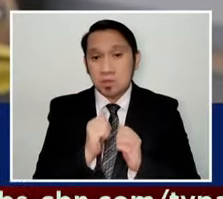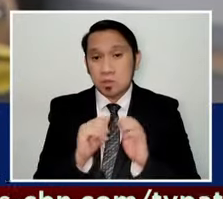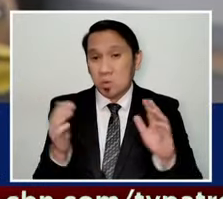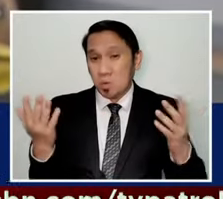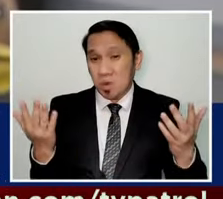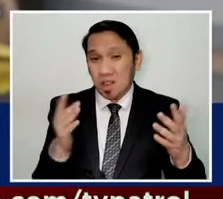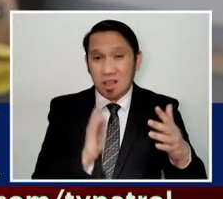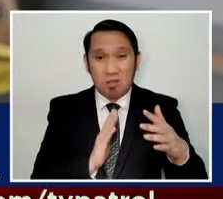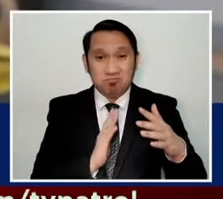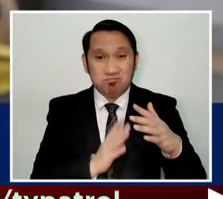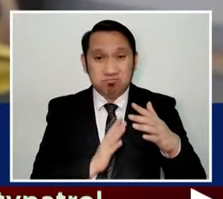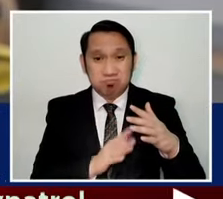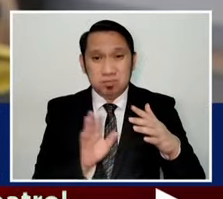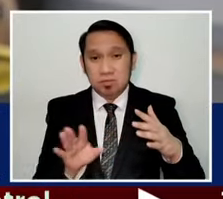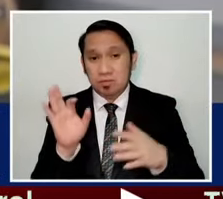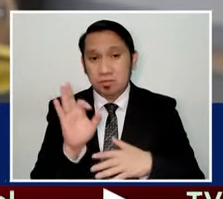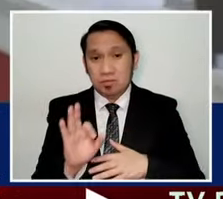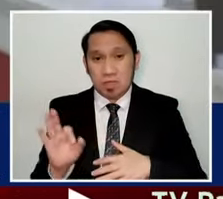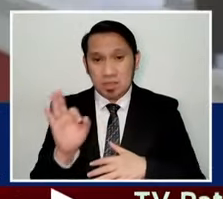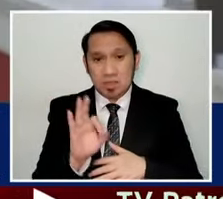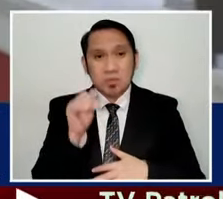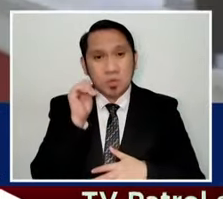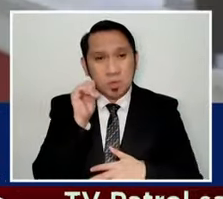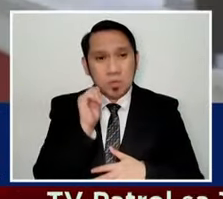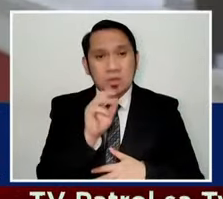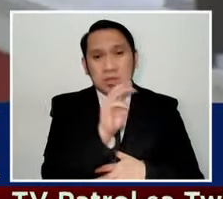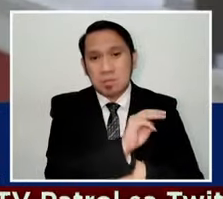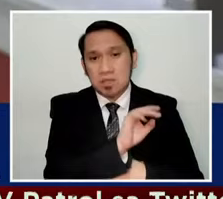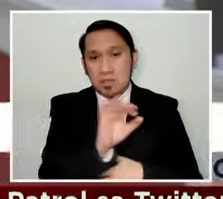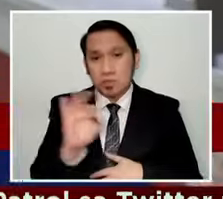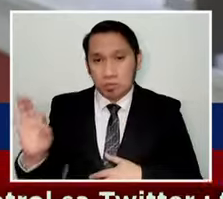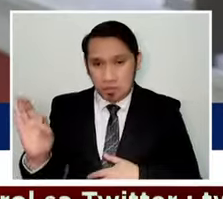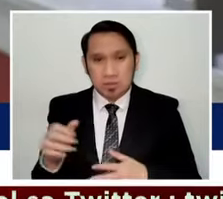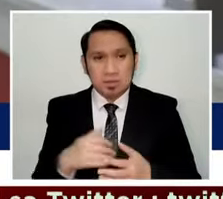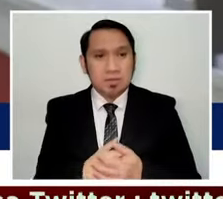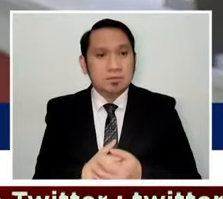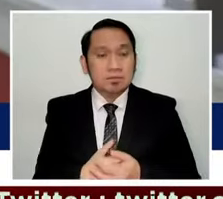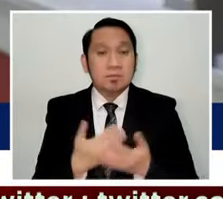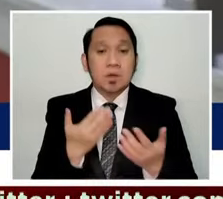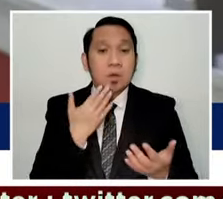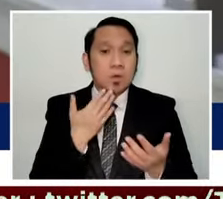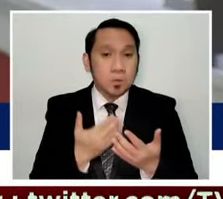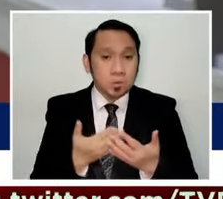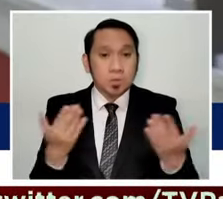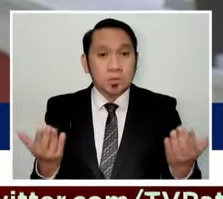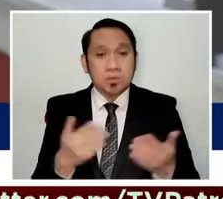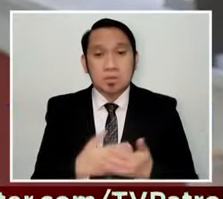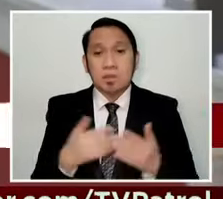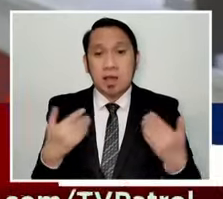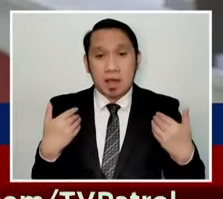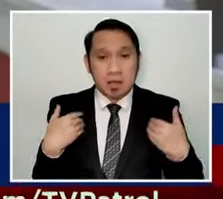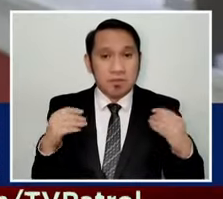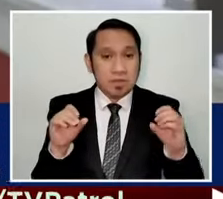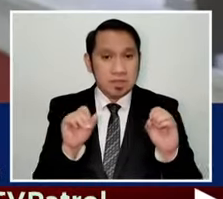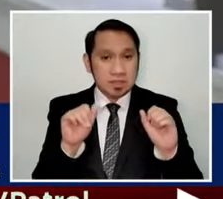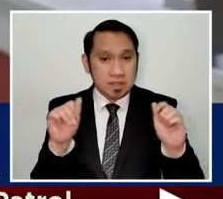Friday yung ano. Kaya dapat Monday to Friday po. Maganda po sana kung gawin ng Saturday para